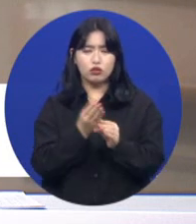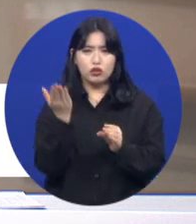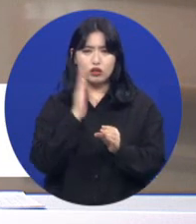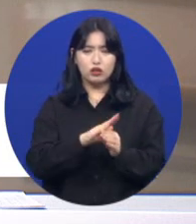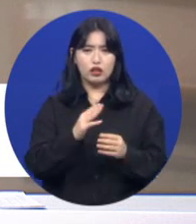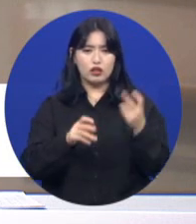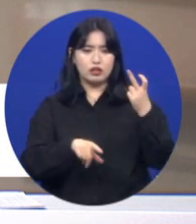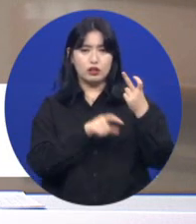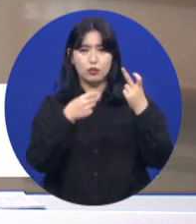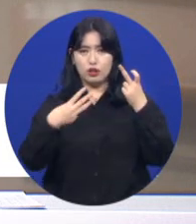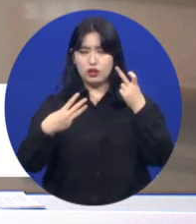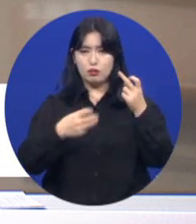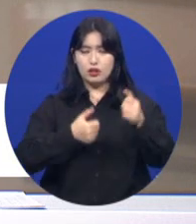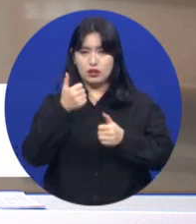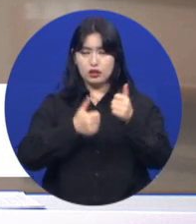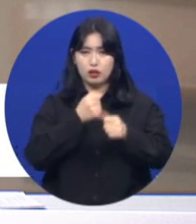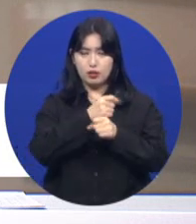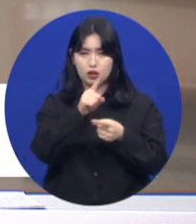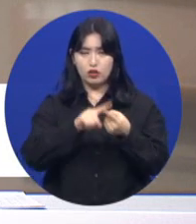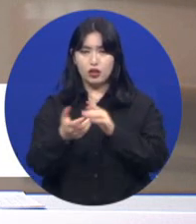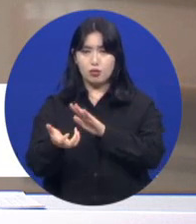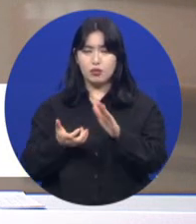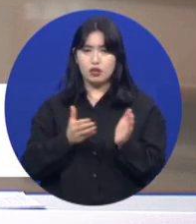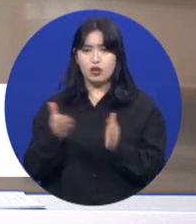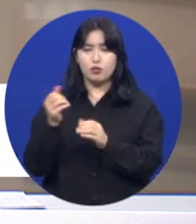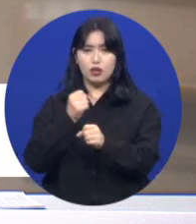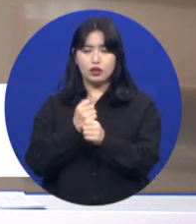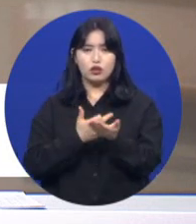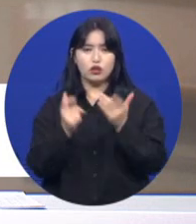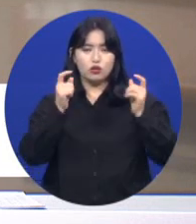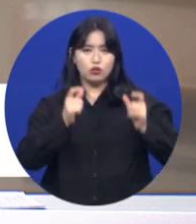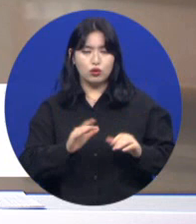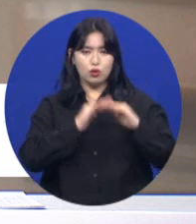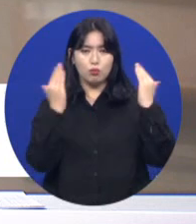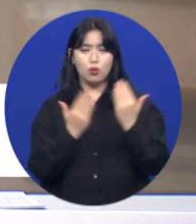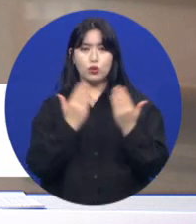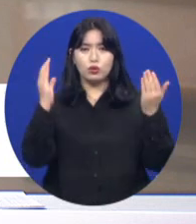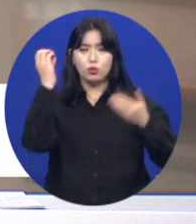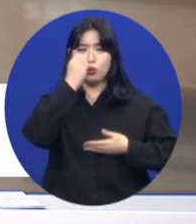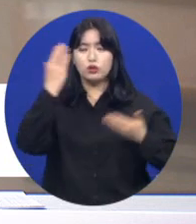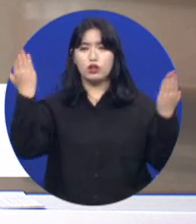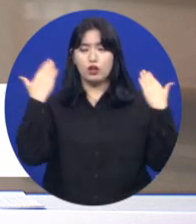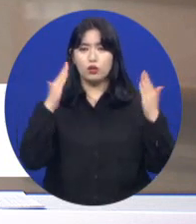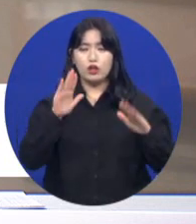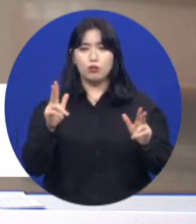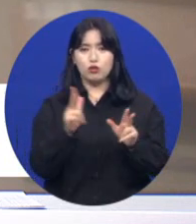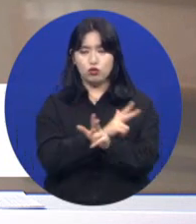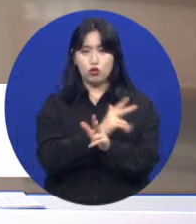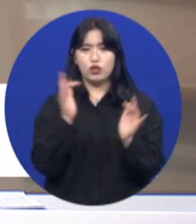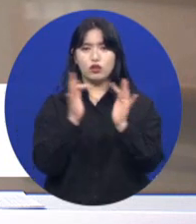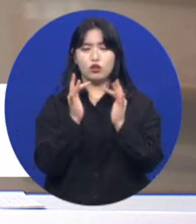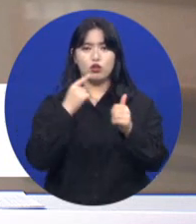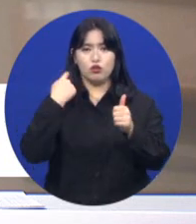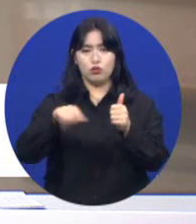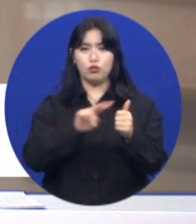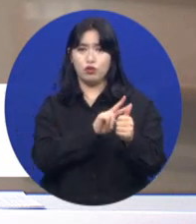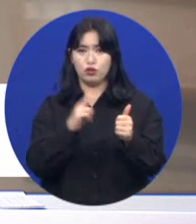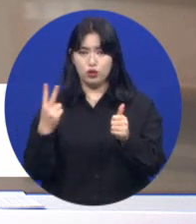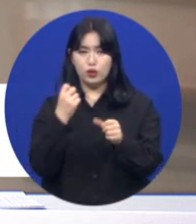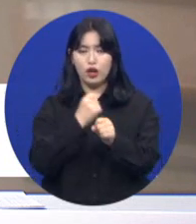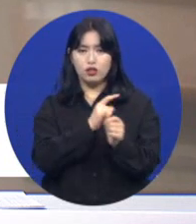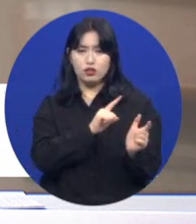달 3일 실시되는 수능시험에 대비해 제주에서도 모든 고등학교가 이번 주 원격 수업으로 전환되는